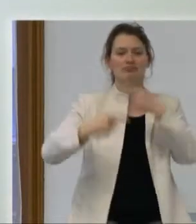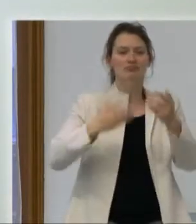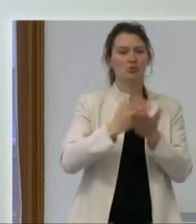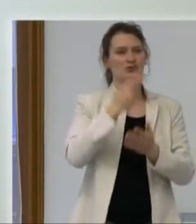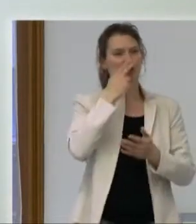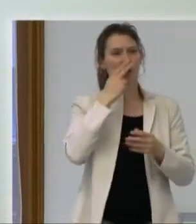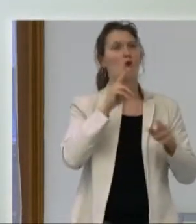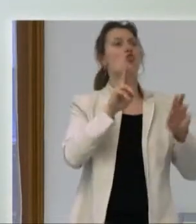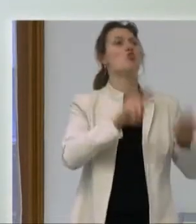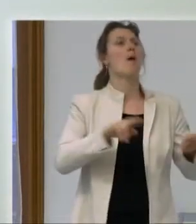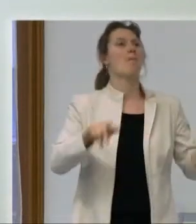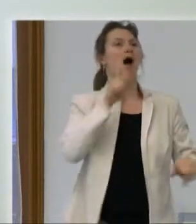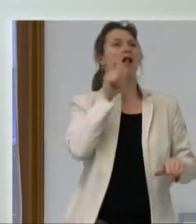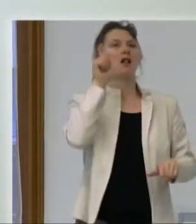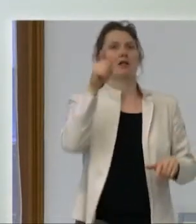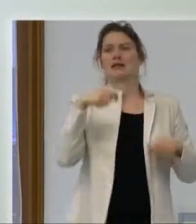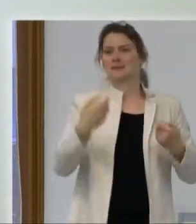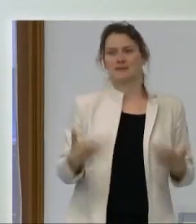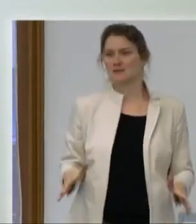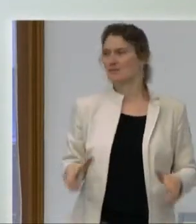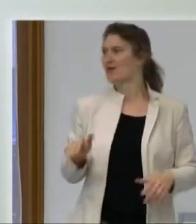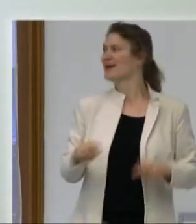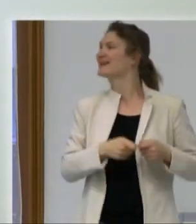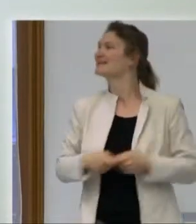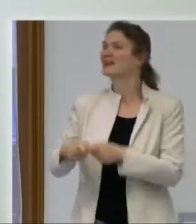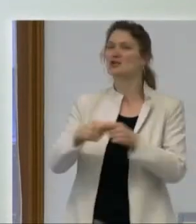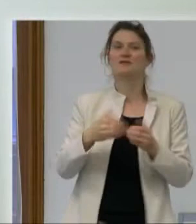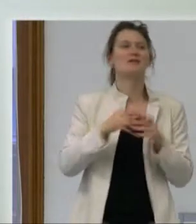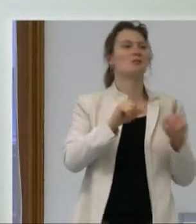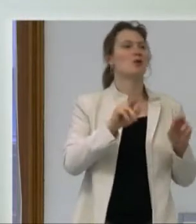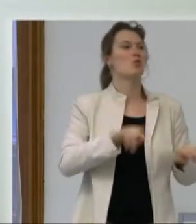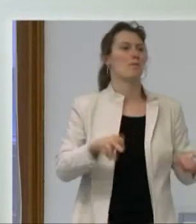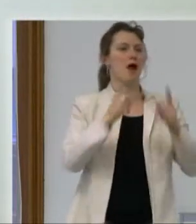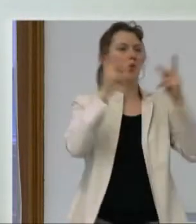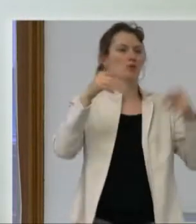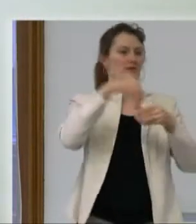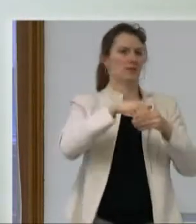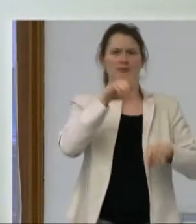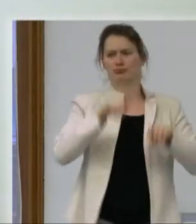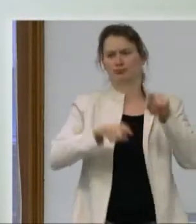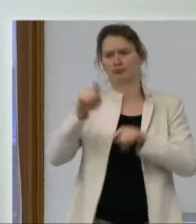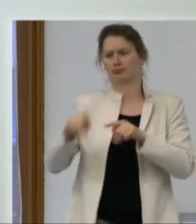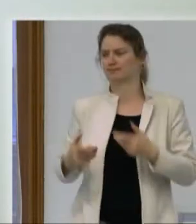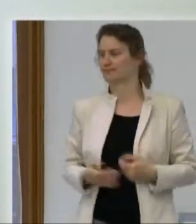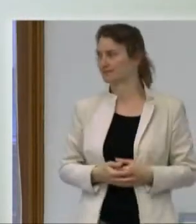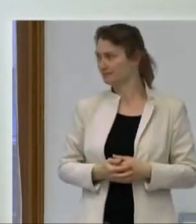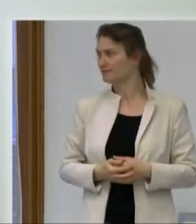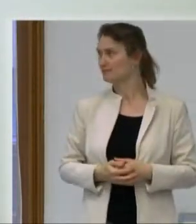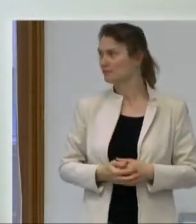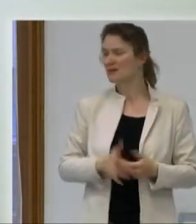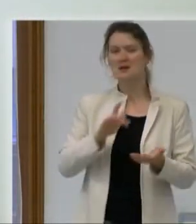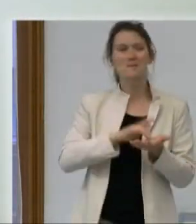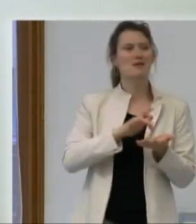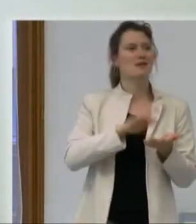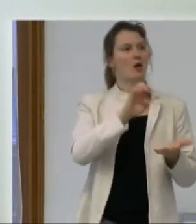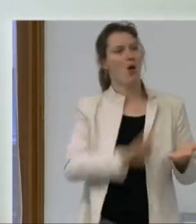vorherrschenden Normalitätskonzeptes, in unserer Gesellschaft vorherrschenden Normalitätskonzeptes. Im